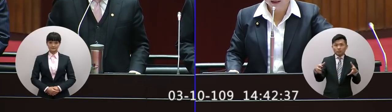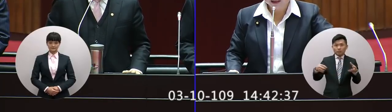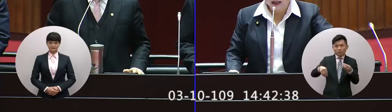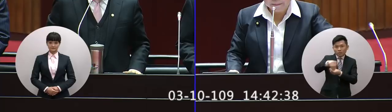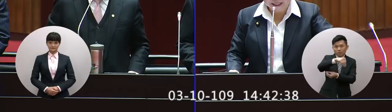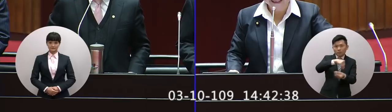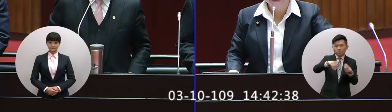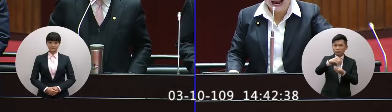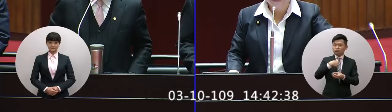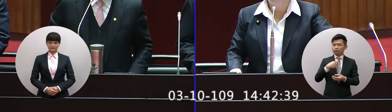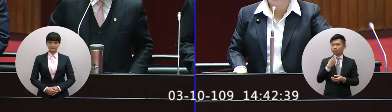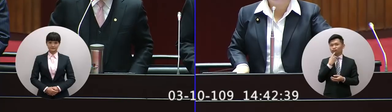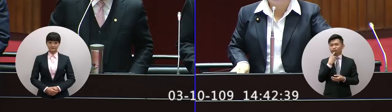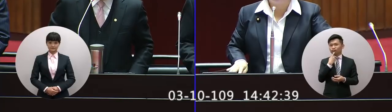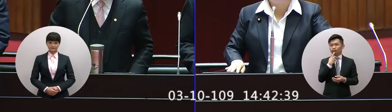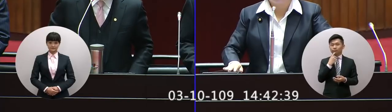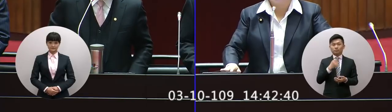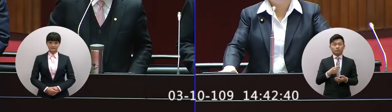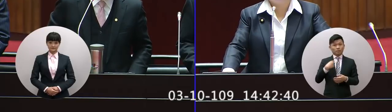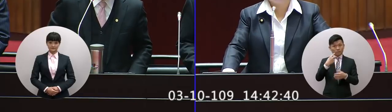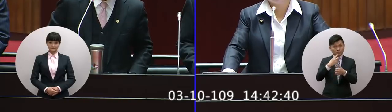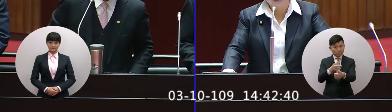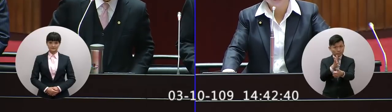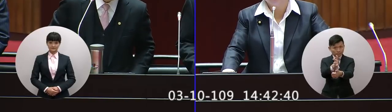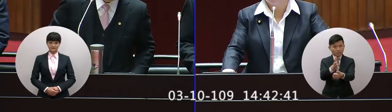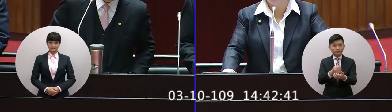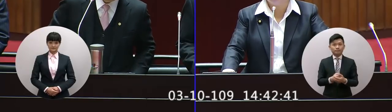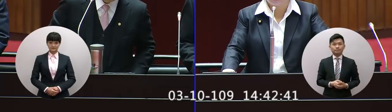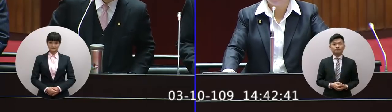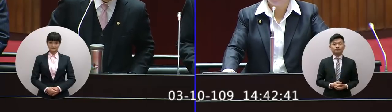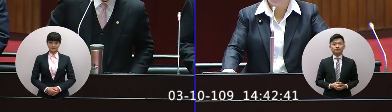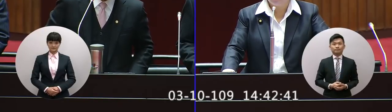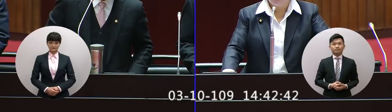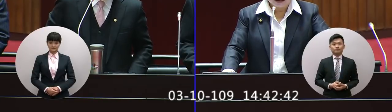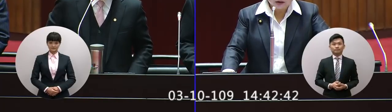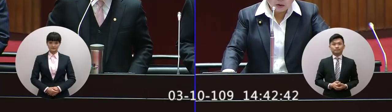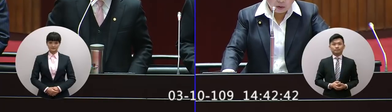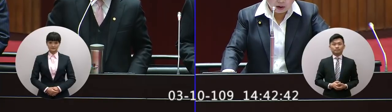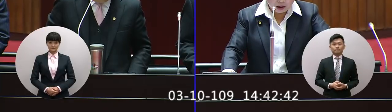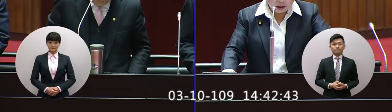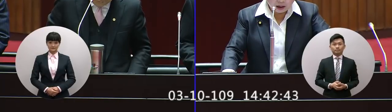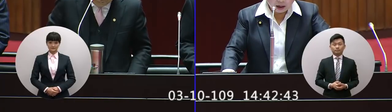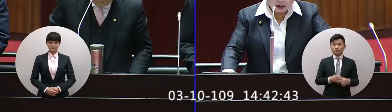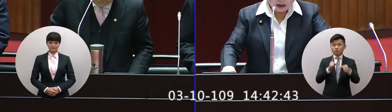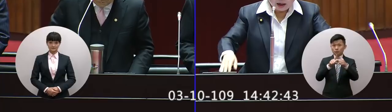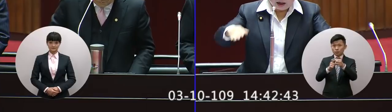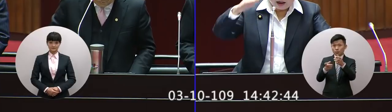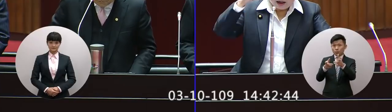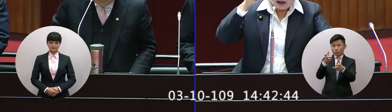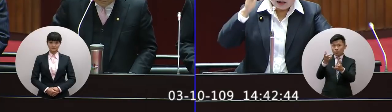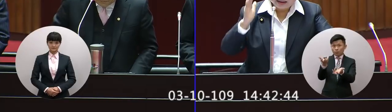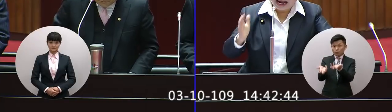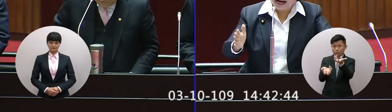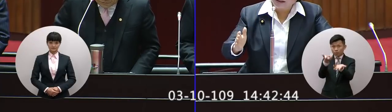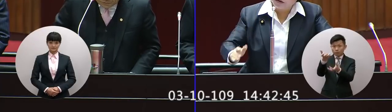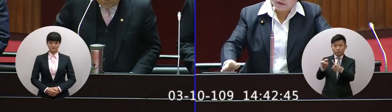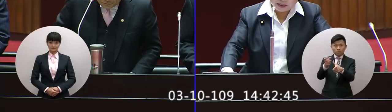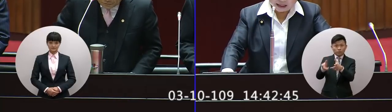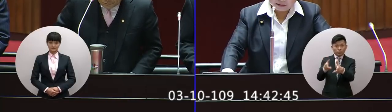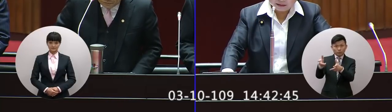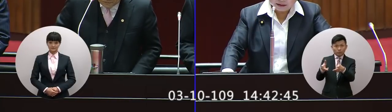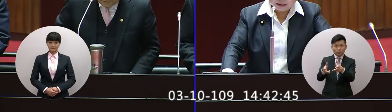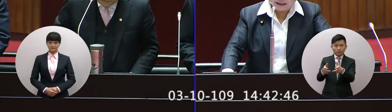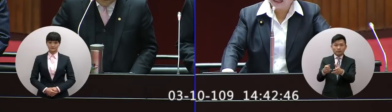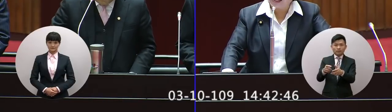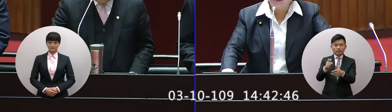榷。所以本席再一次的请教院长，再一次请教院长，中国伤害中